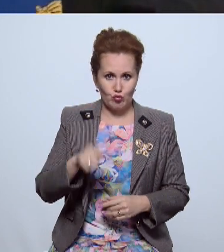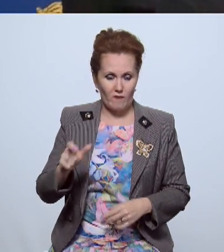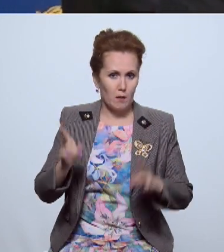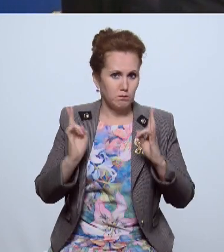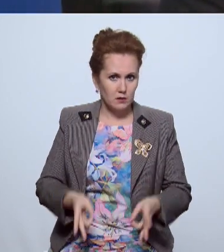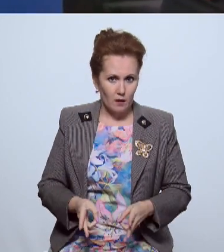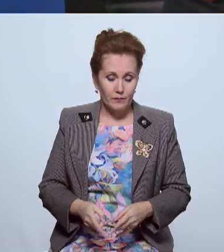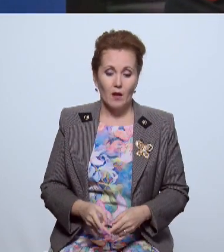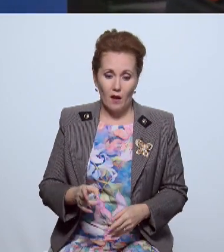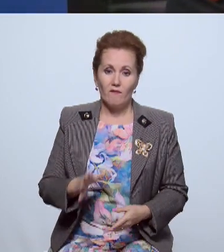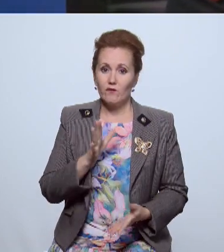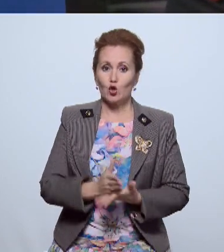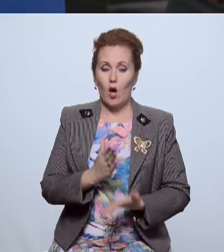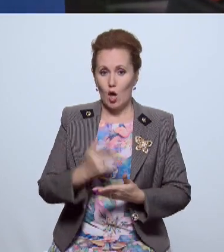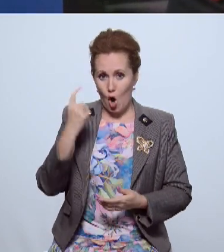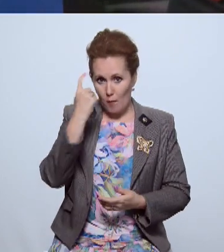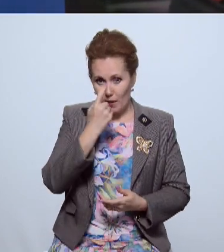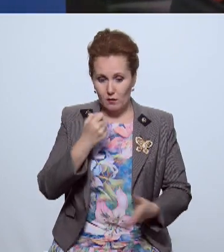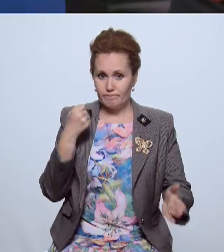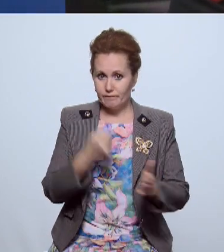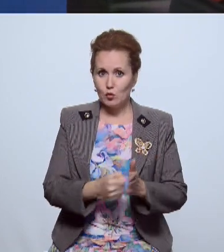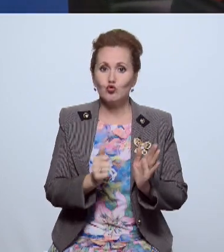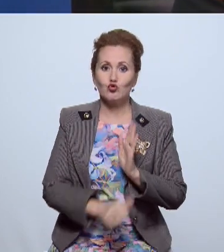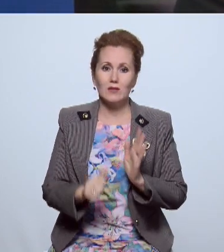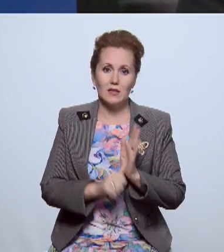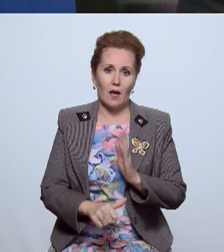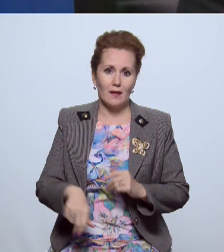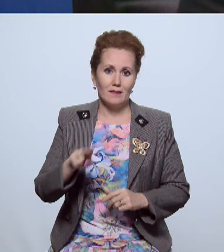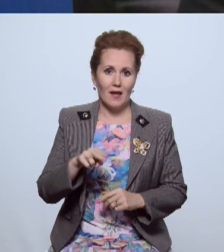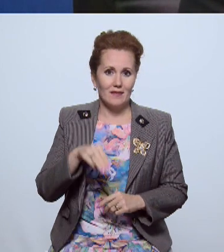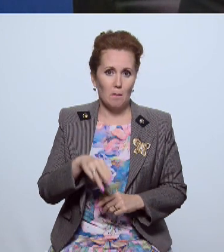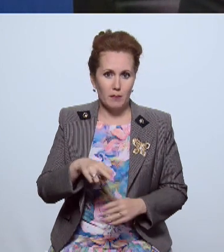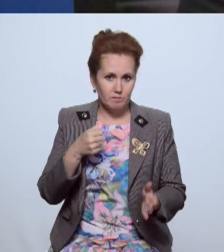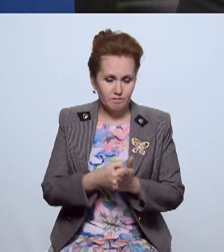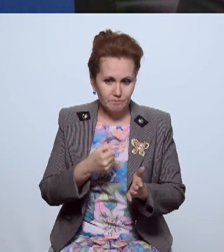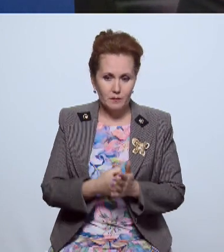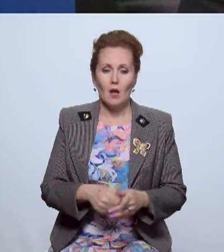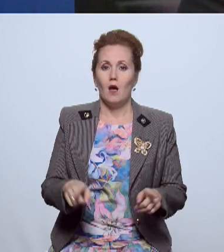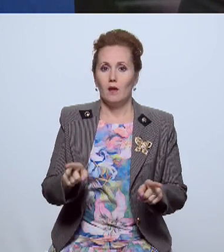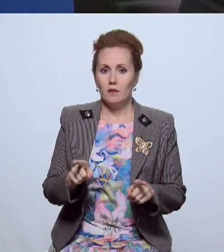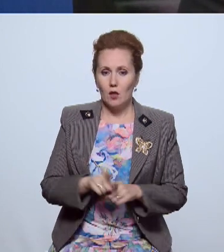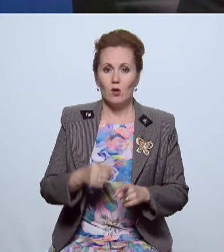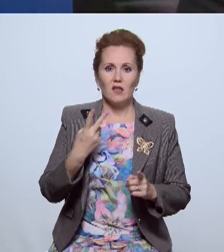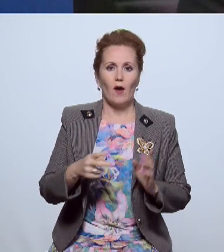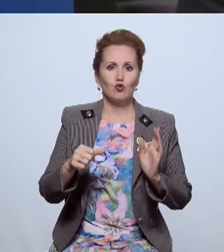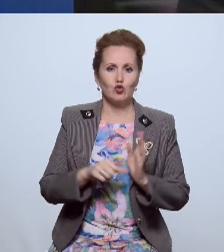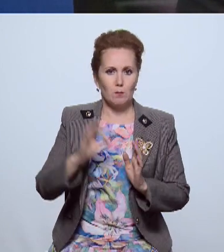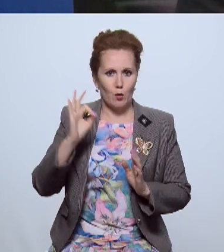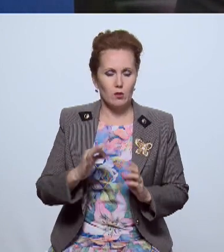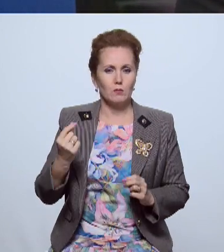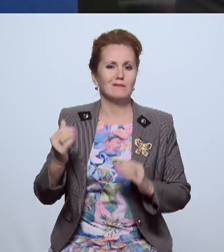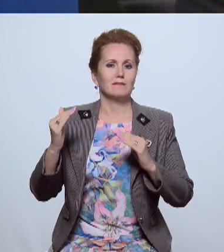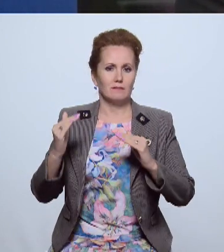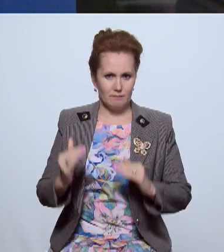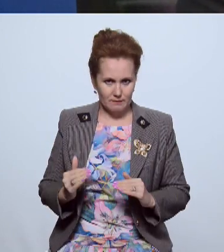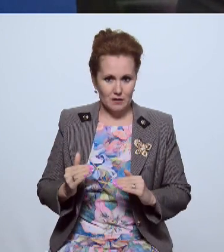средствами в состоянии опьянения, произошло 60 дорожно-транспортных происшествий. Снижение составило 26%.